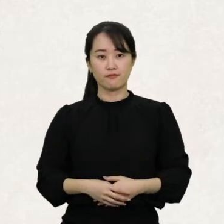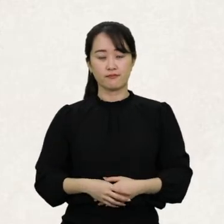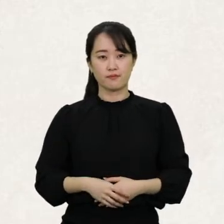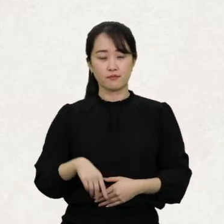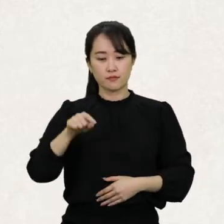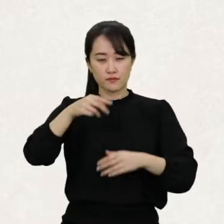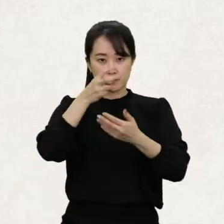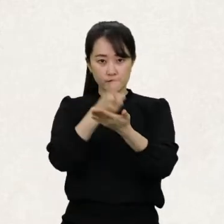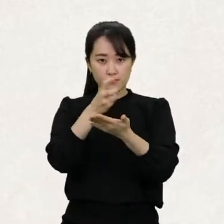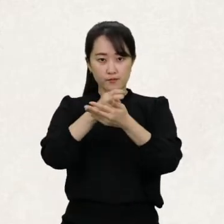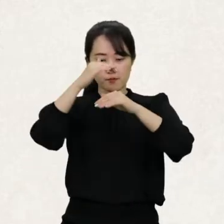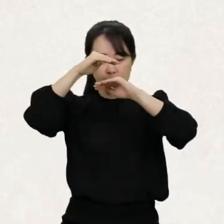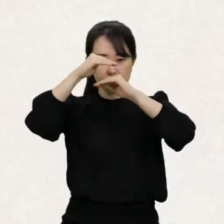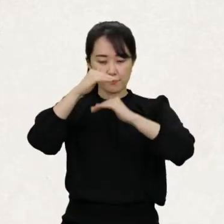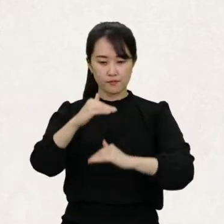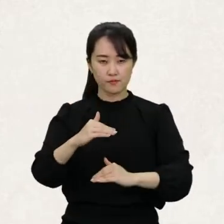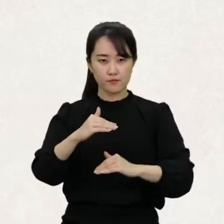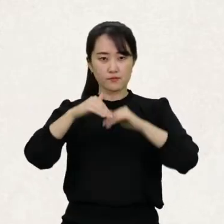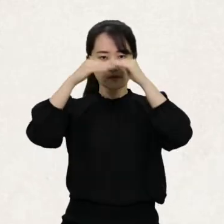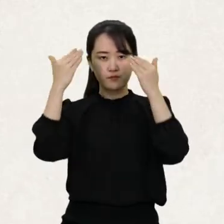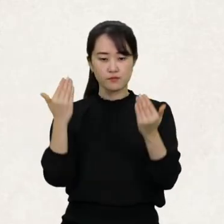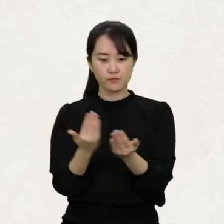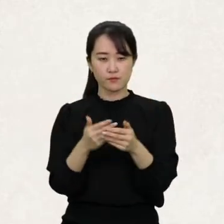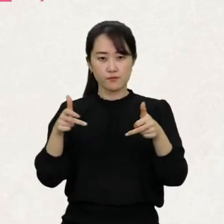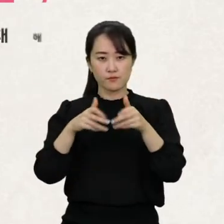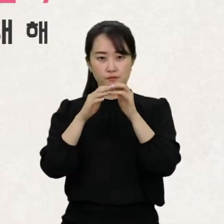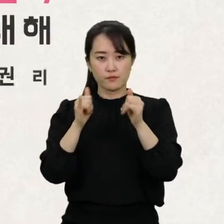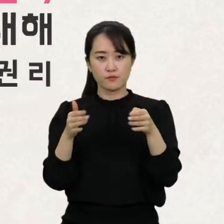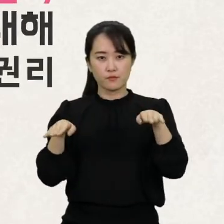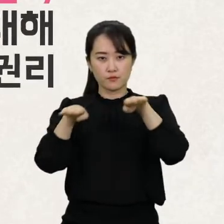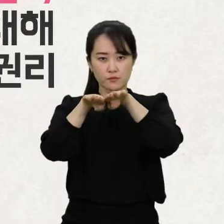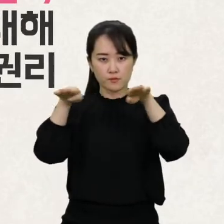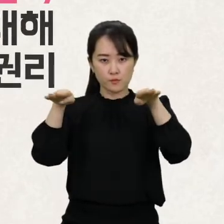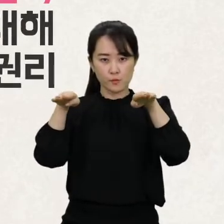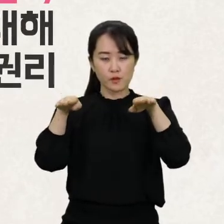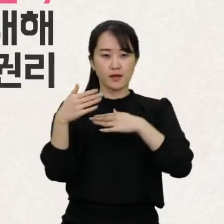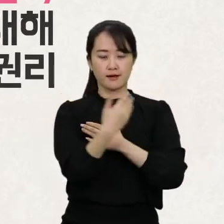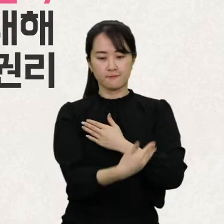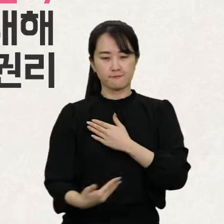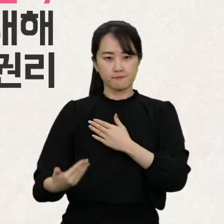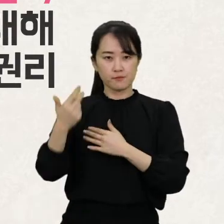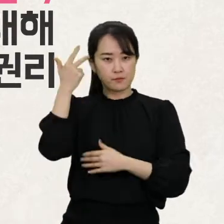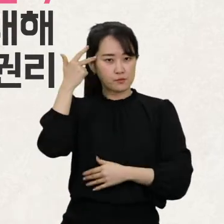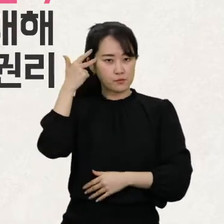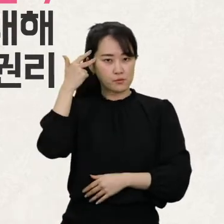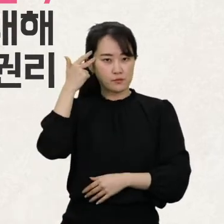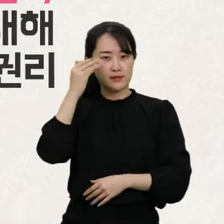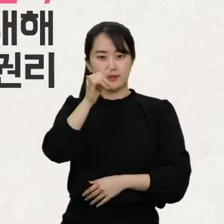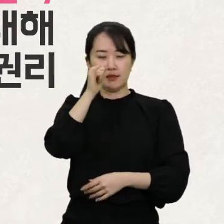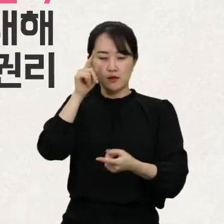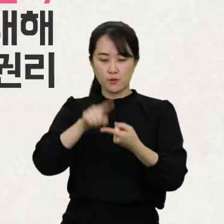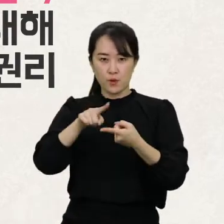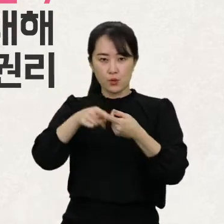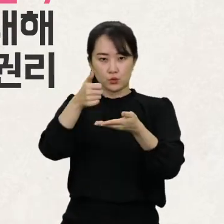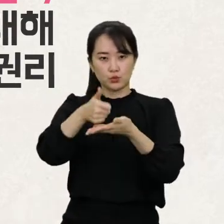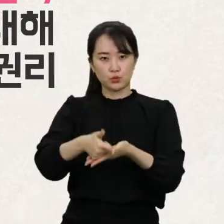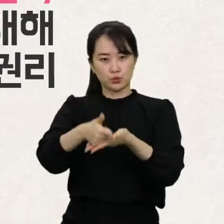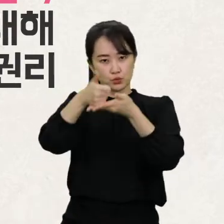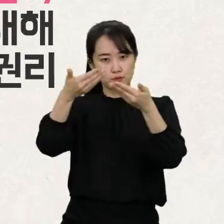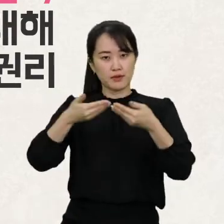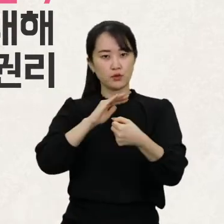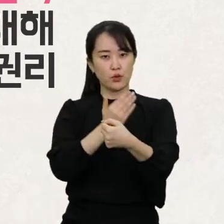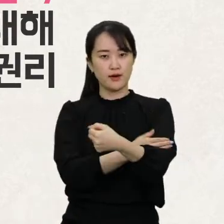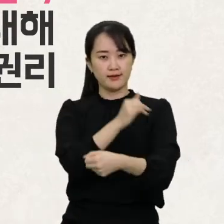조항에서는 모든 장애인들이 동등하게 자신의 신체적, 정신적 고유성에 대해 존중받을 권리가